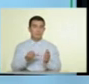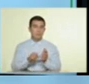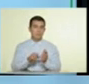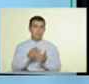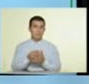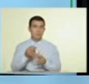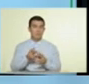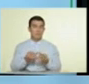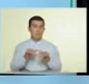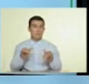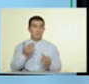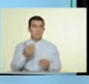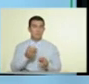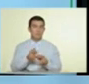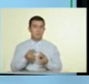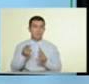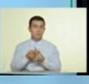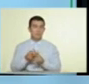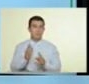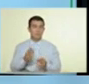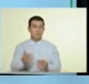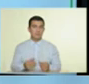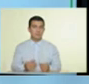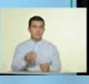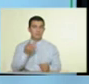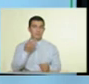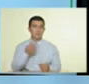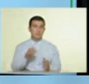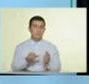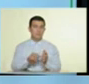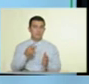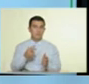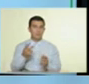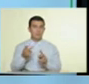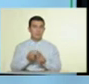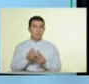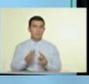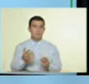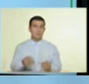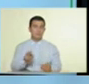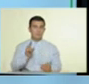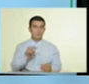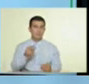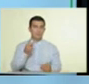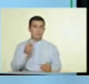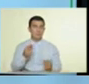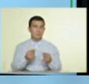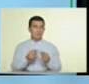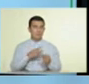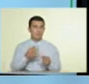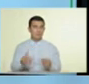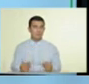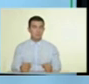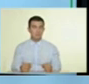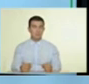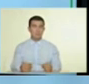ya'ni ko'paytmani ma'lum ko'paytuvchiga bo'lamiz. 46 ni 23 ga bo'lamiz. D 2 ga teng ekan.